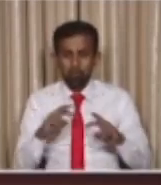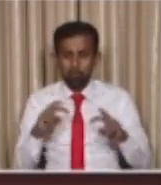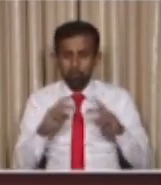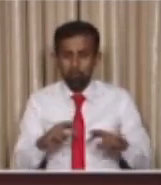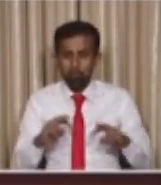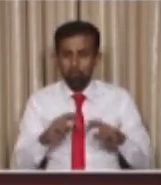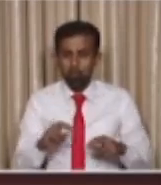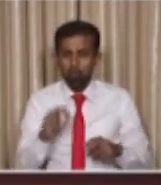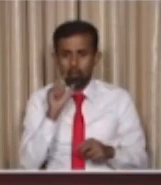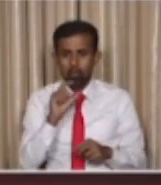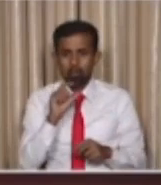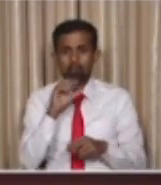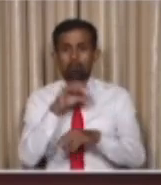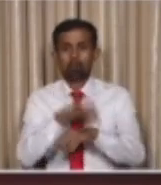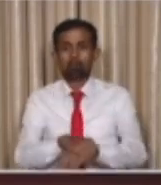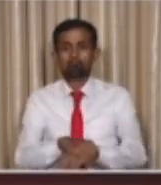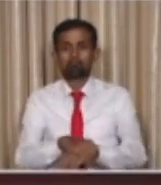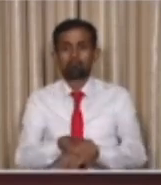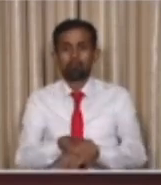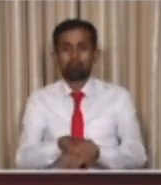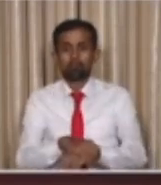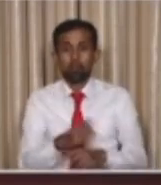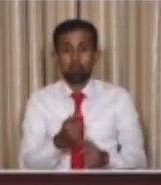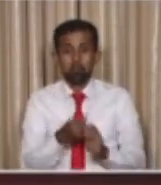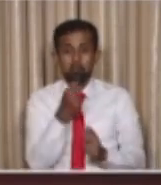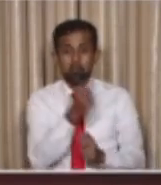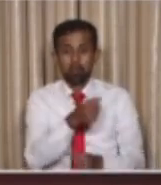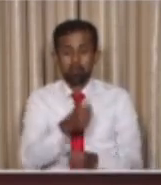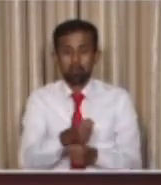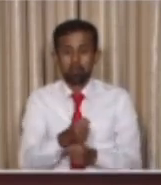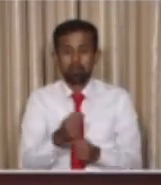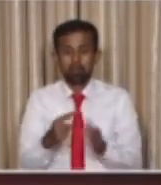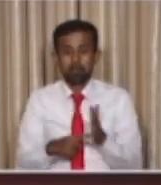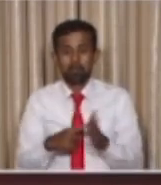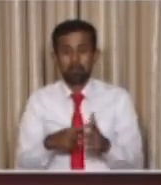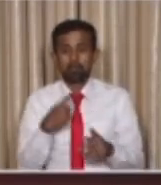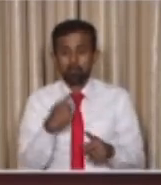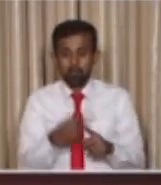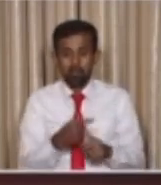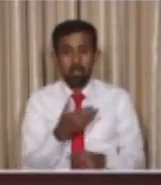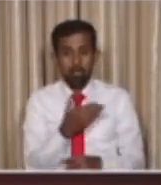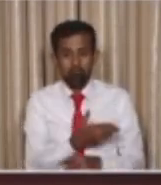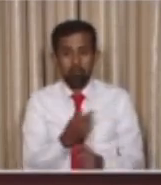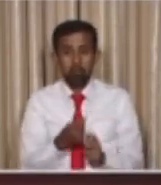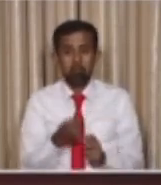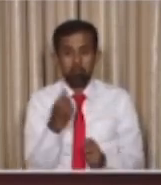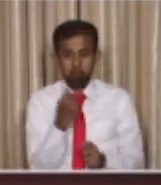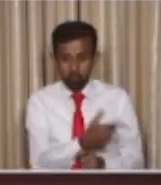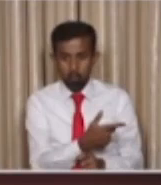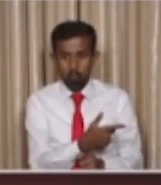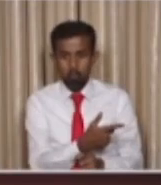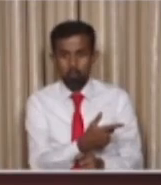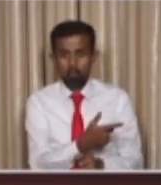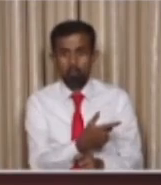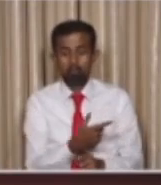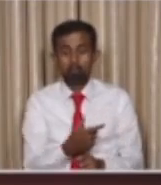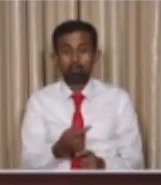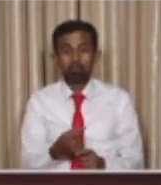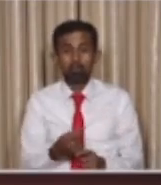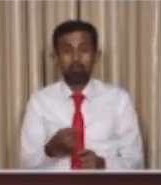යනකොට එළි වුණා මේකට ගෙවිය යුතු රාජ්‍ය බදු ප්‍රමාණයක් තිබෙනවා. ඒවා ගෙවිය යුතුයි. ඒ වගේම මේවට ගෙවිය